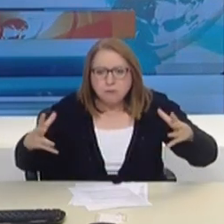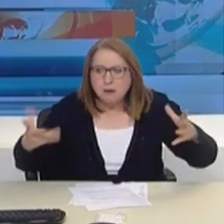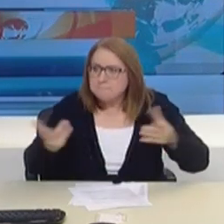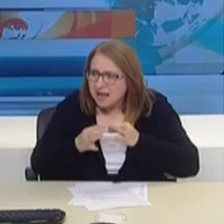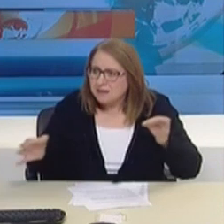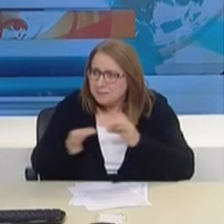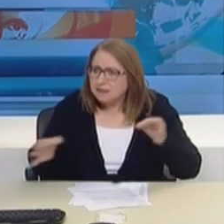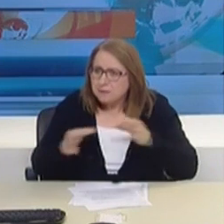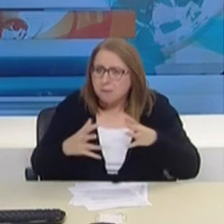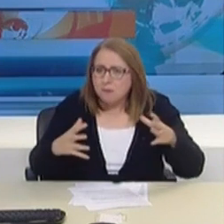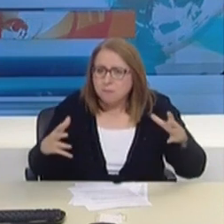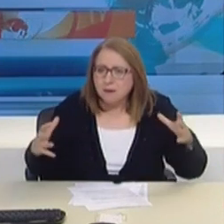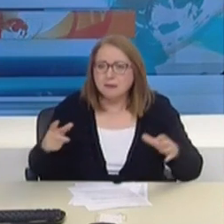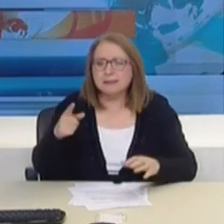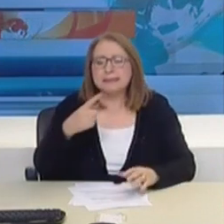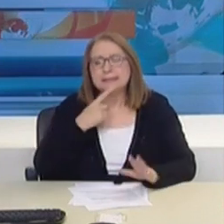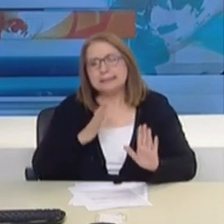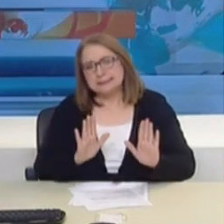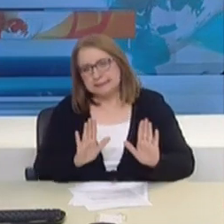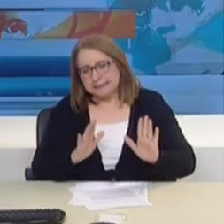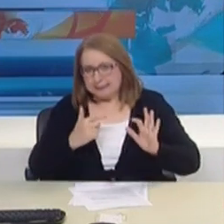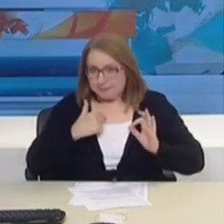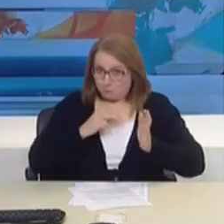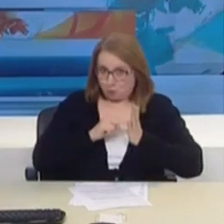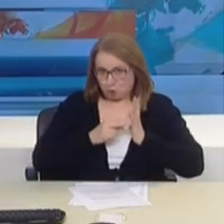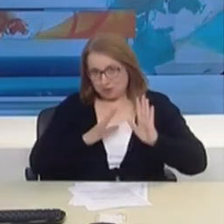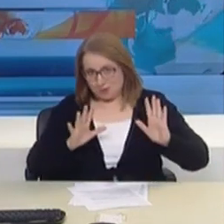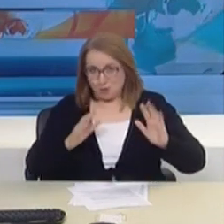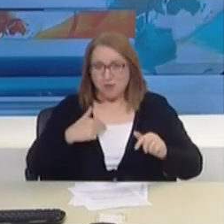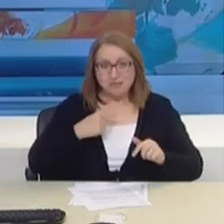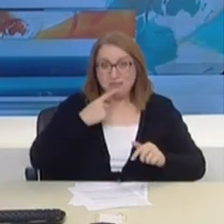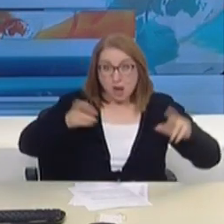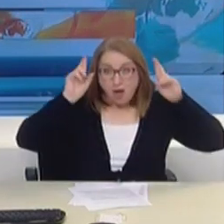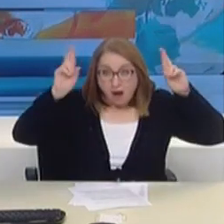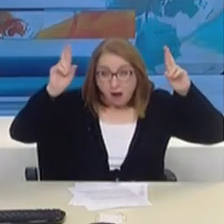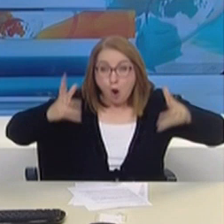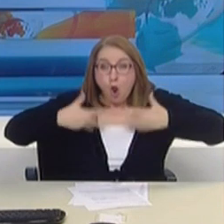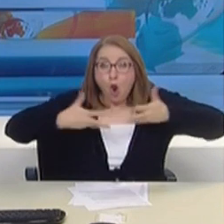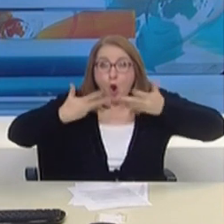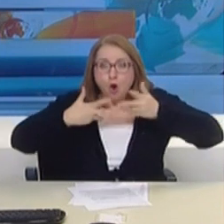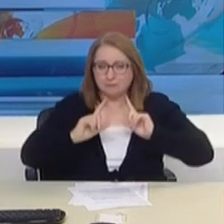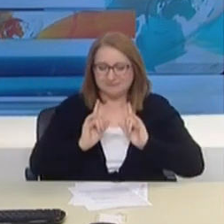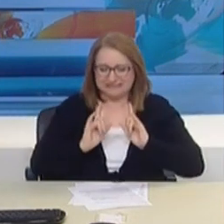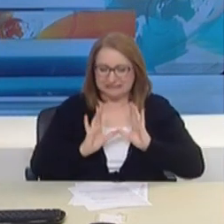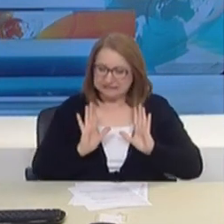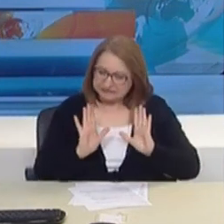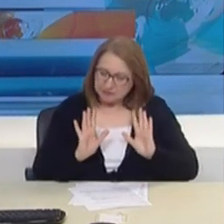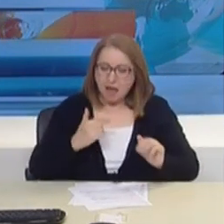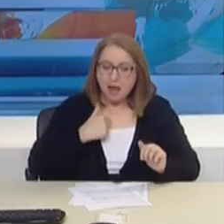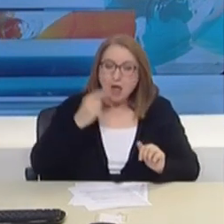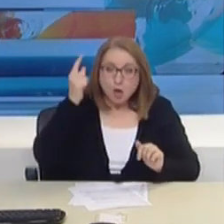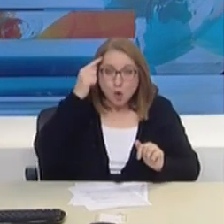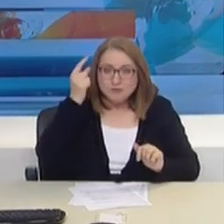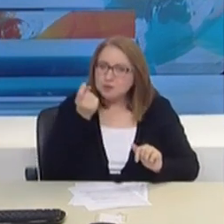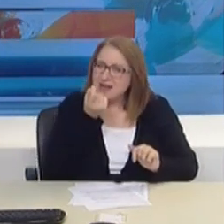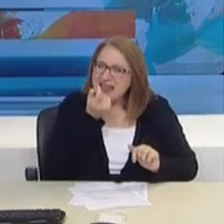δείχνει σαν να έχει βάλει κάποιο φρένο. Δεν θέλω να φανώ υπεραισιόδοξος, αλλά χαίρομαι που δεν